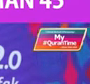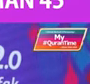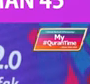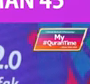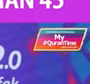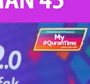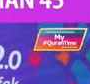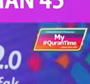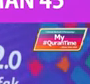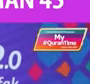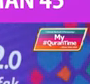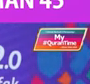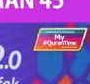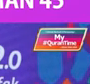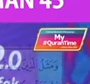الرجيم